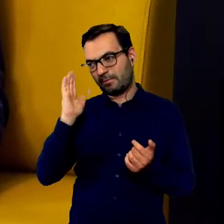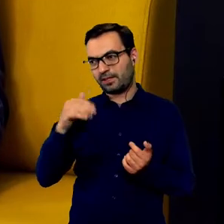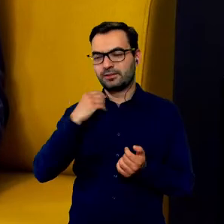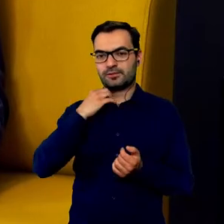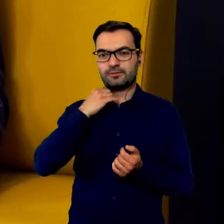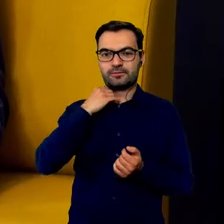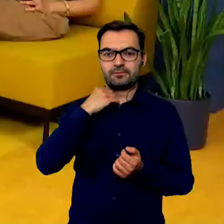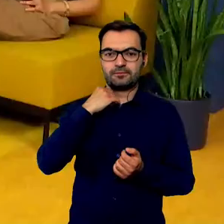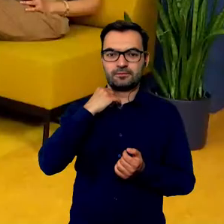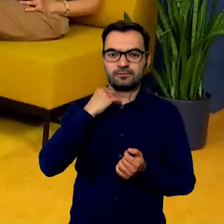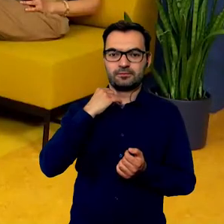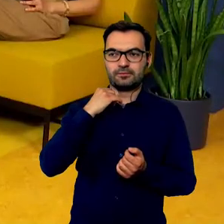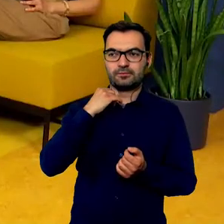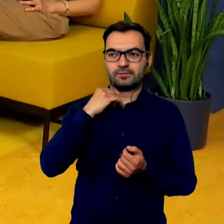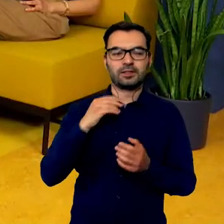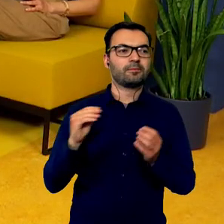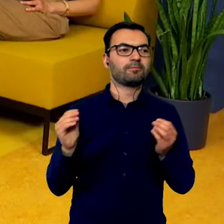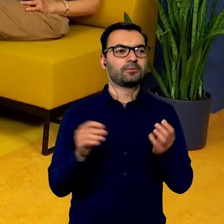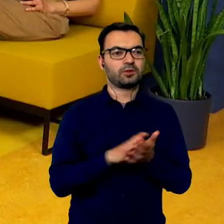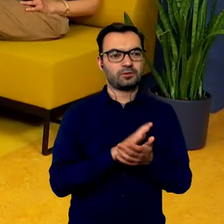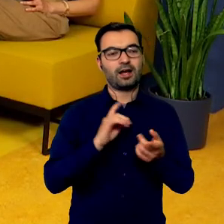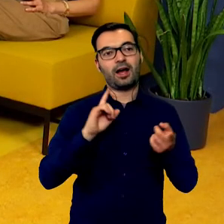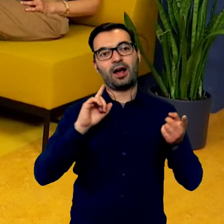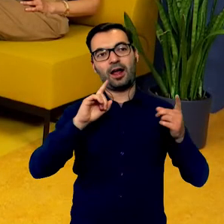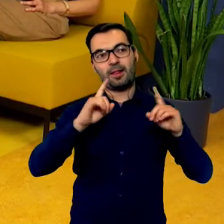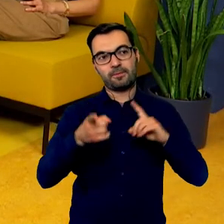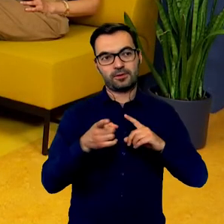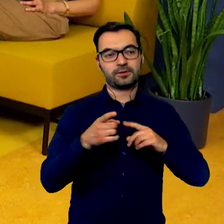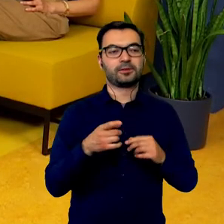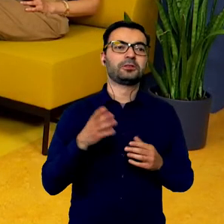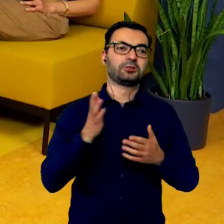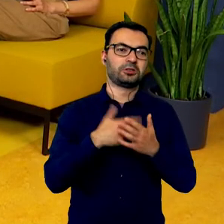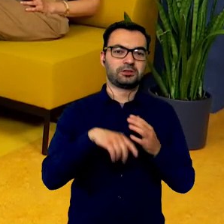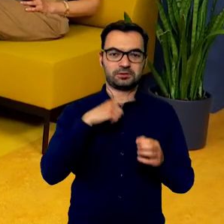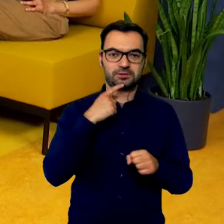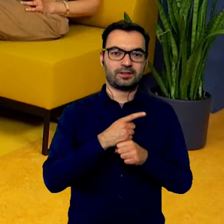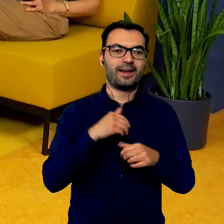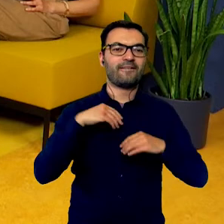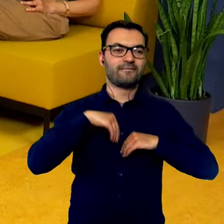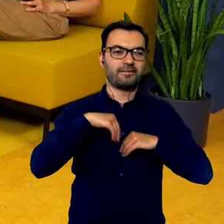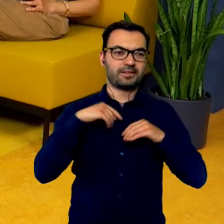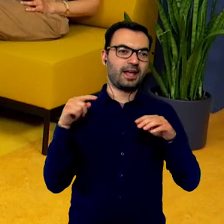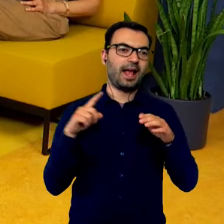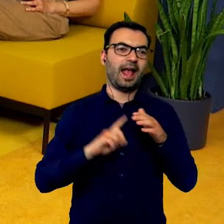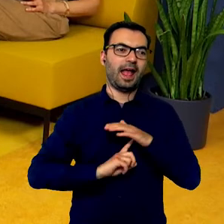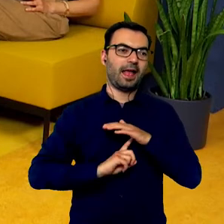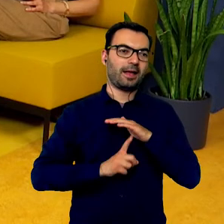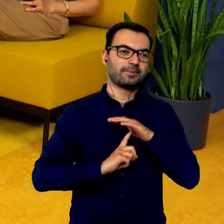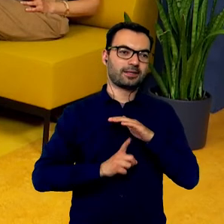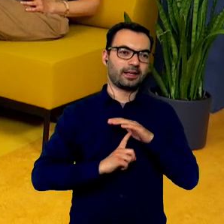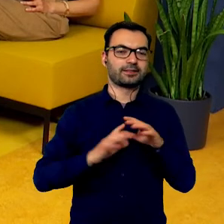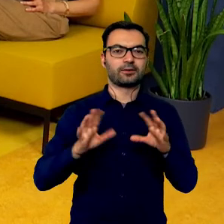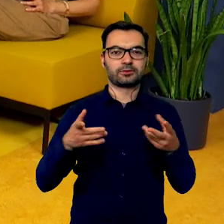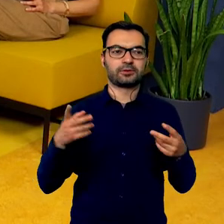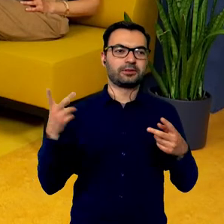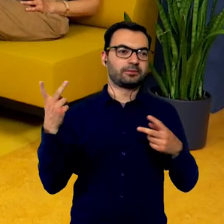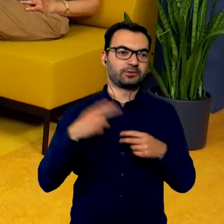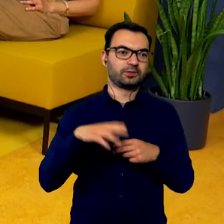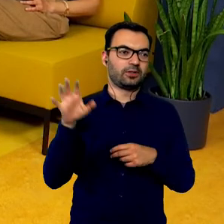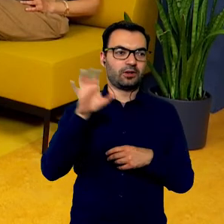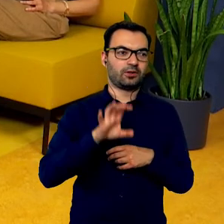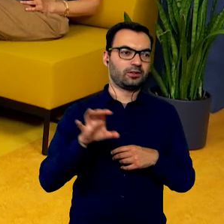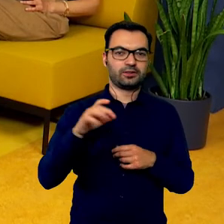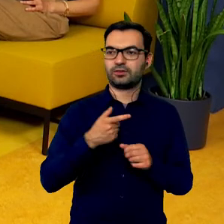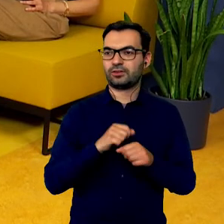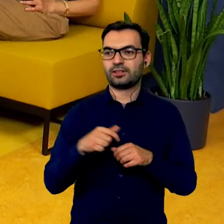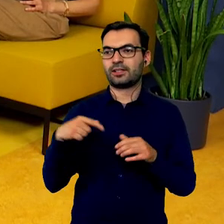będzie. Przyzwyczailiśmy się lub też niektórzy z nas wybrali emigrację wewnętrzną, czyli przestali oglądać, śledzić. Ja myślę, że to